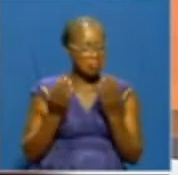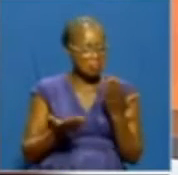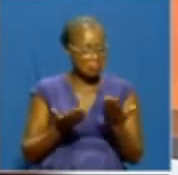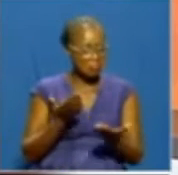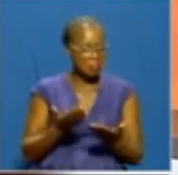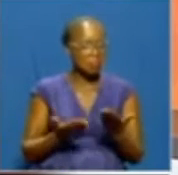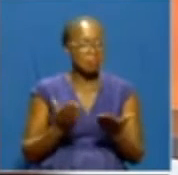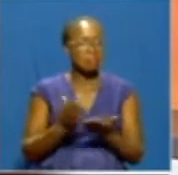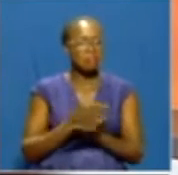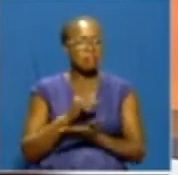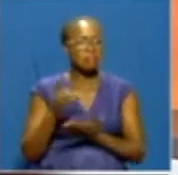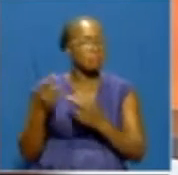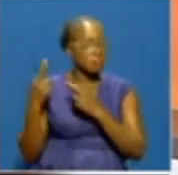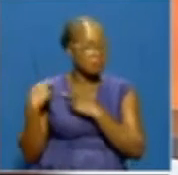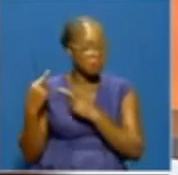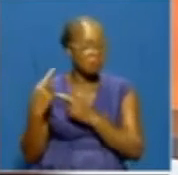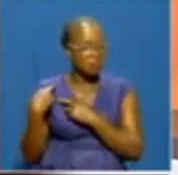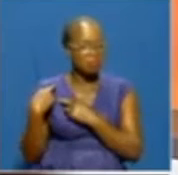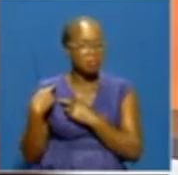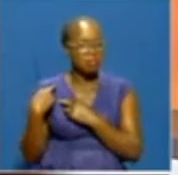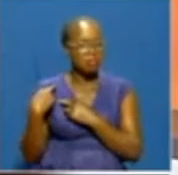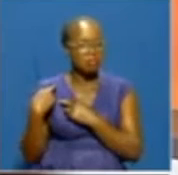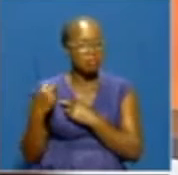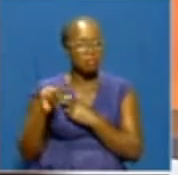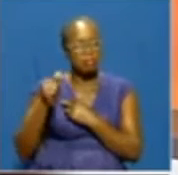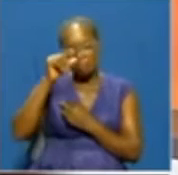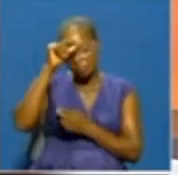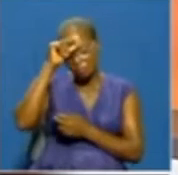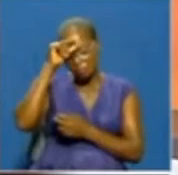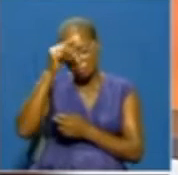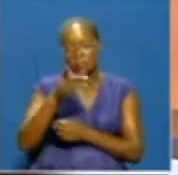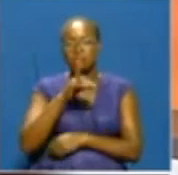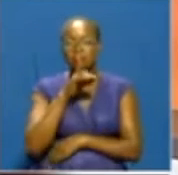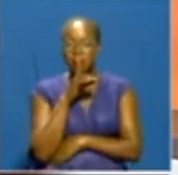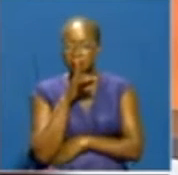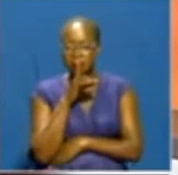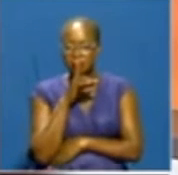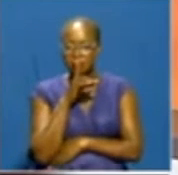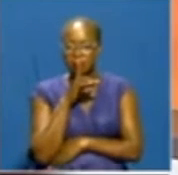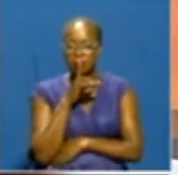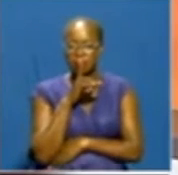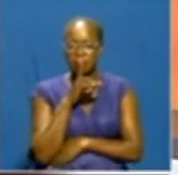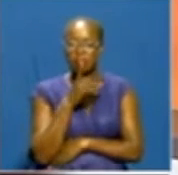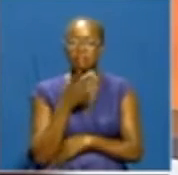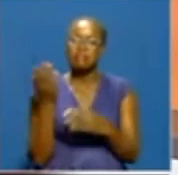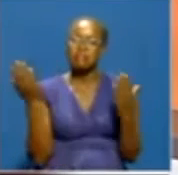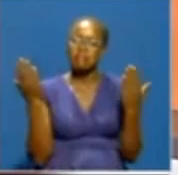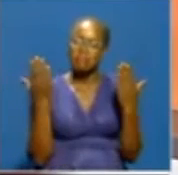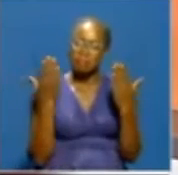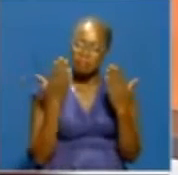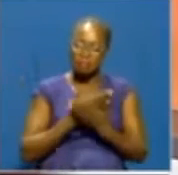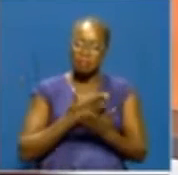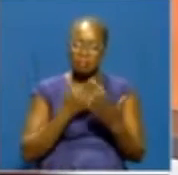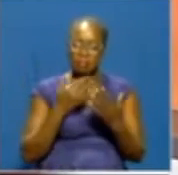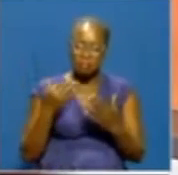wa serikali ya kaunti ya Mombasa, na serikali ya kaunti ya Mombasa hadi kufikia sasa licha moto huo kuanza mwendo wa saa 4 za usiku hadi kufikia sasa